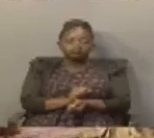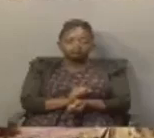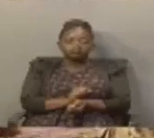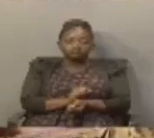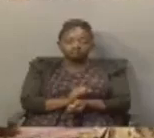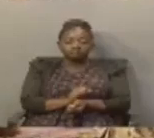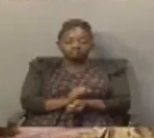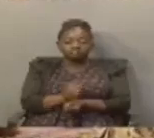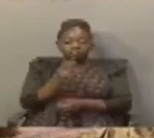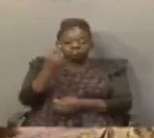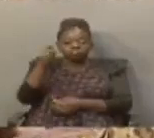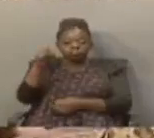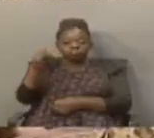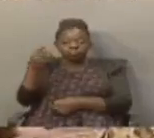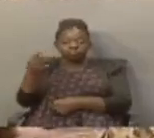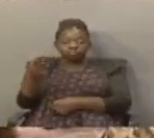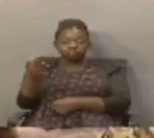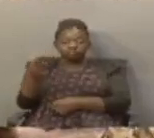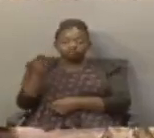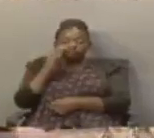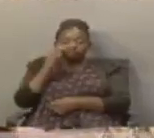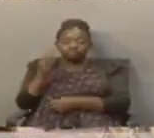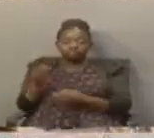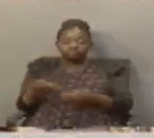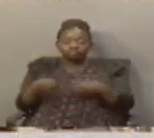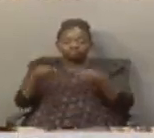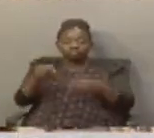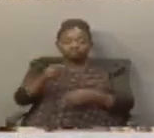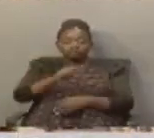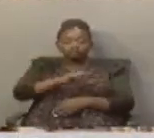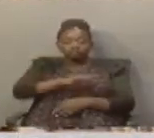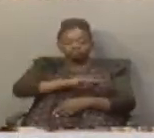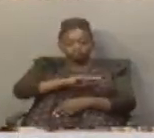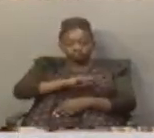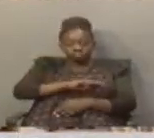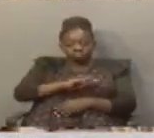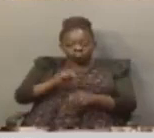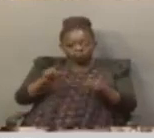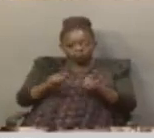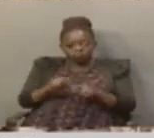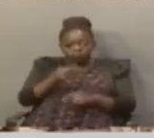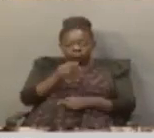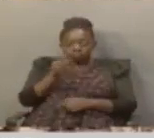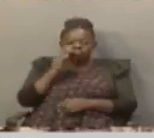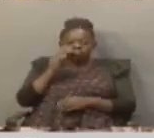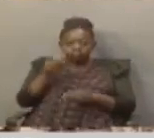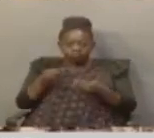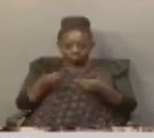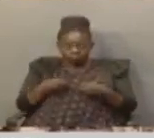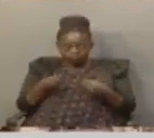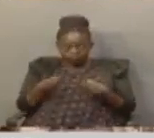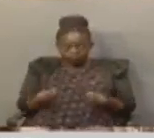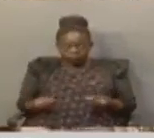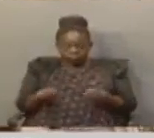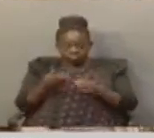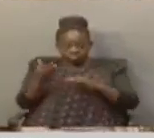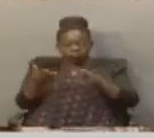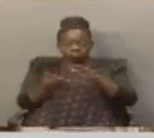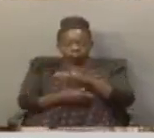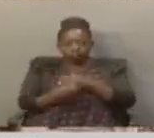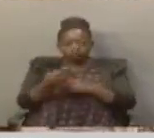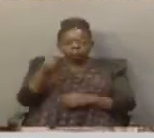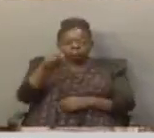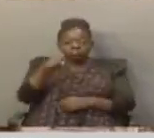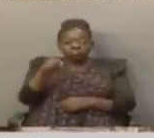Kwanze akakadde kamu n'ekitundu nti ye mukwate akakadde mukawesenga, mukwate akakadde mukampe, mubaasa njagala mu akakadde